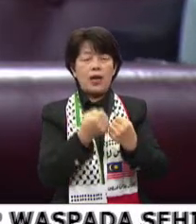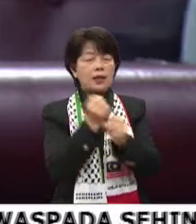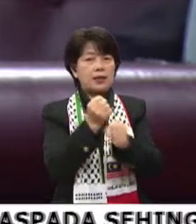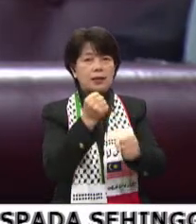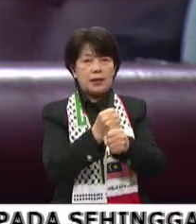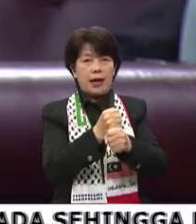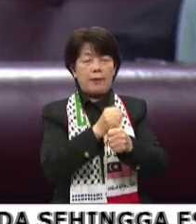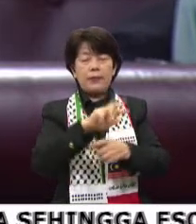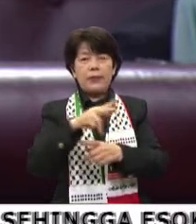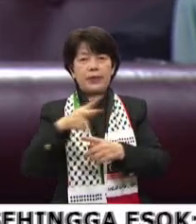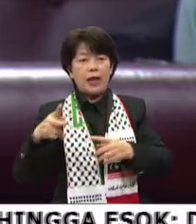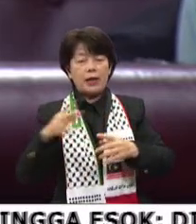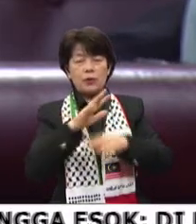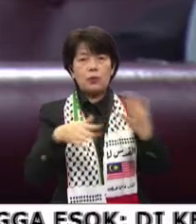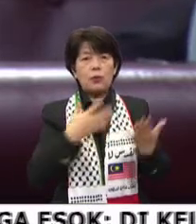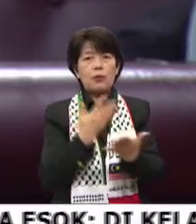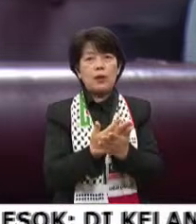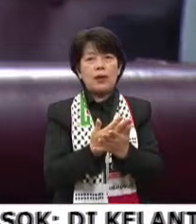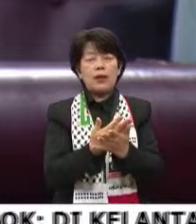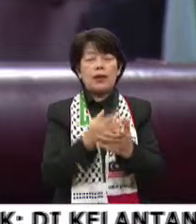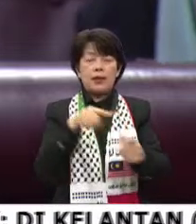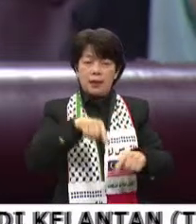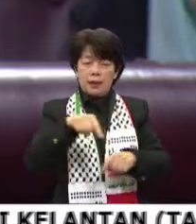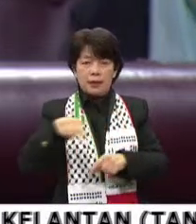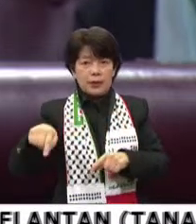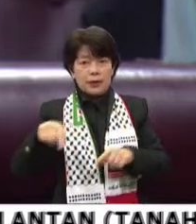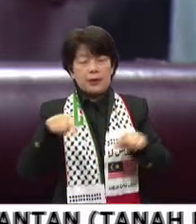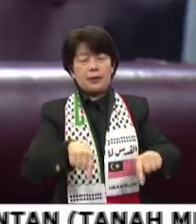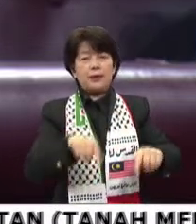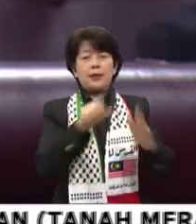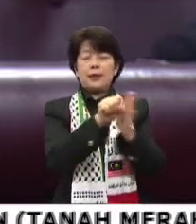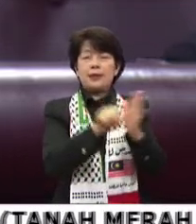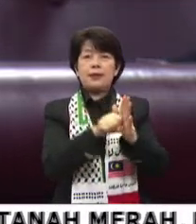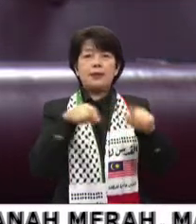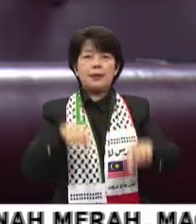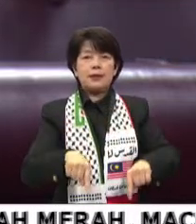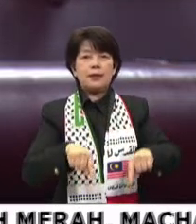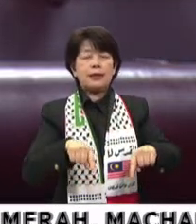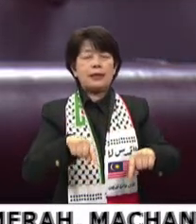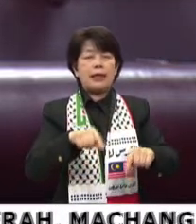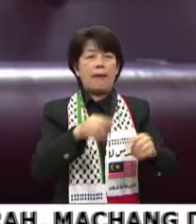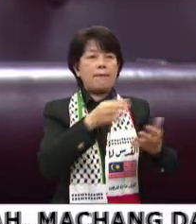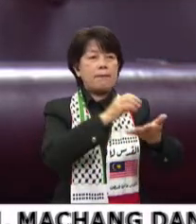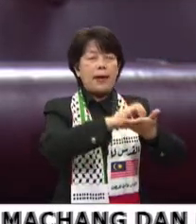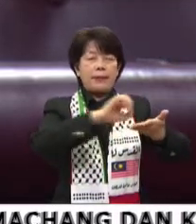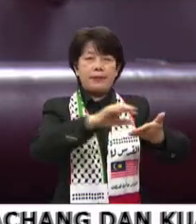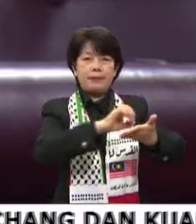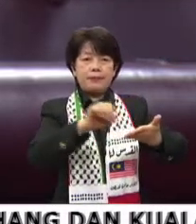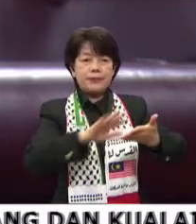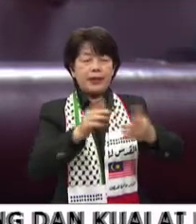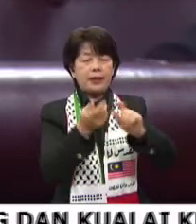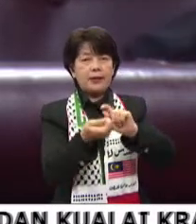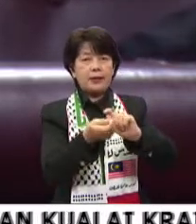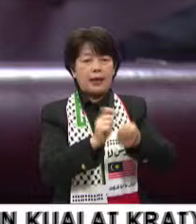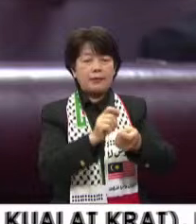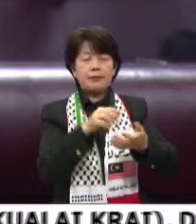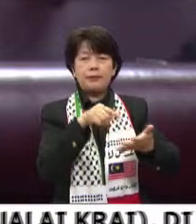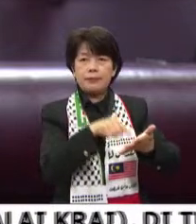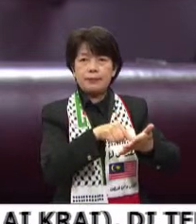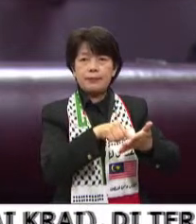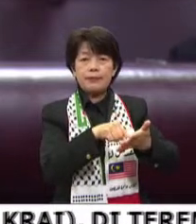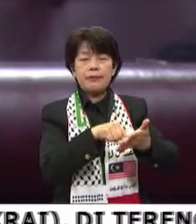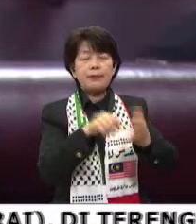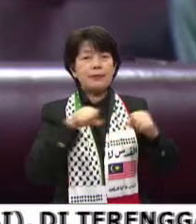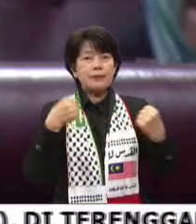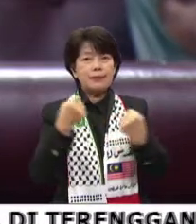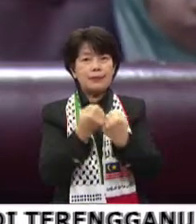pindaan kepada subsekyen 151 ini akan menyebabkan pembatalan kesatuan sekerja hanya boleh dibuat sekiranya kesatuan